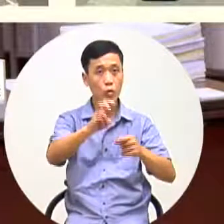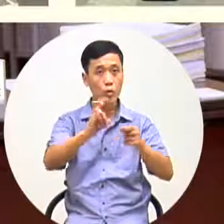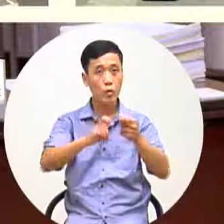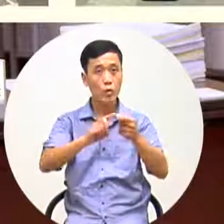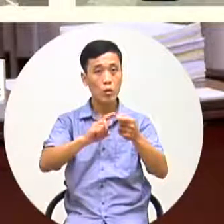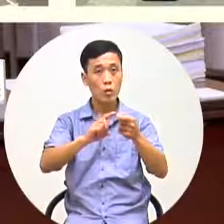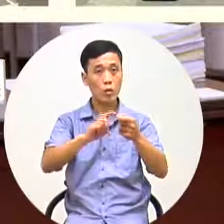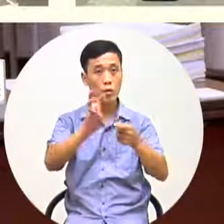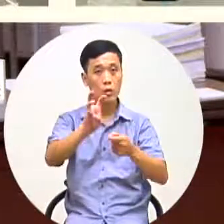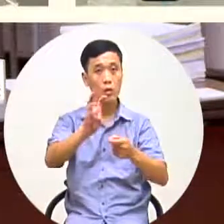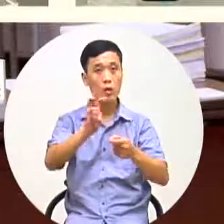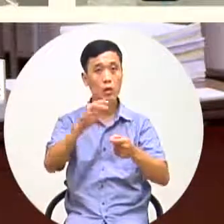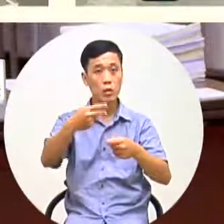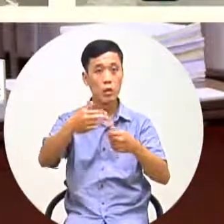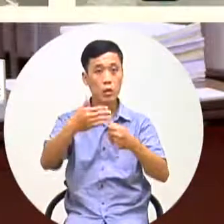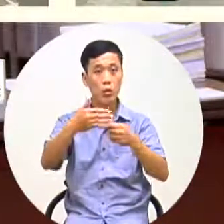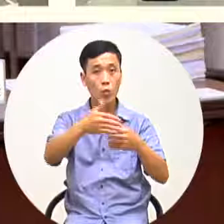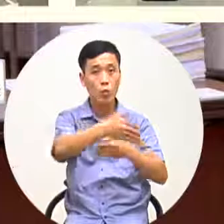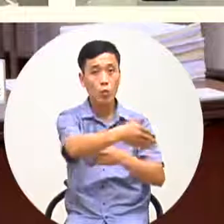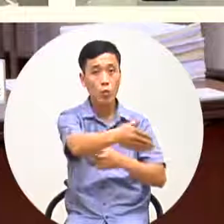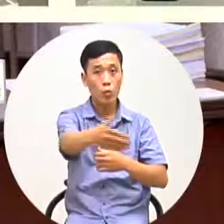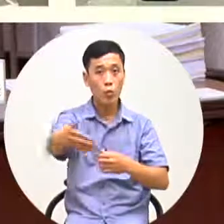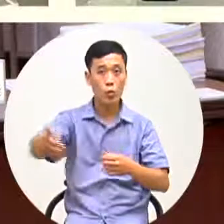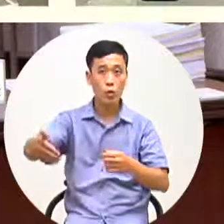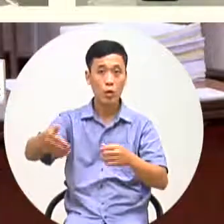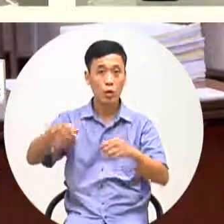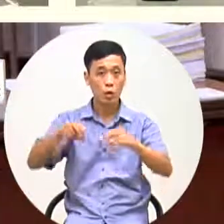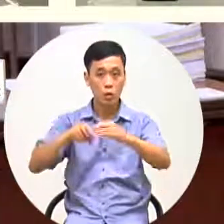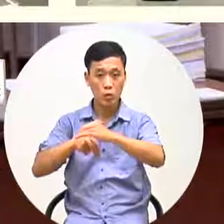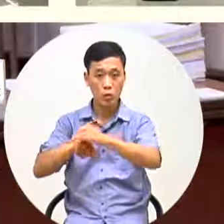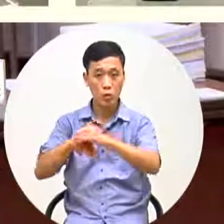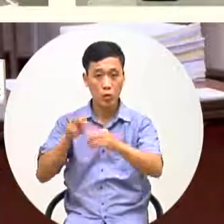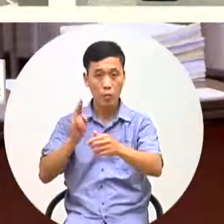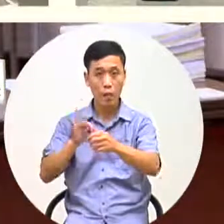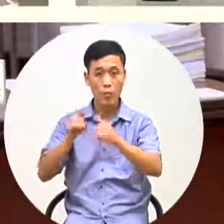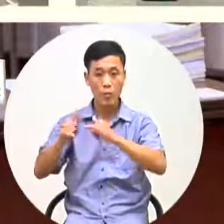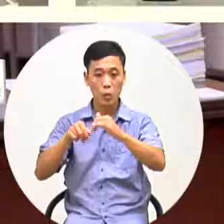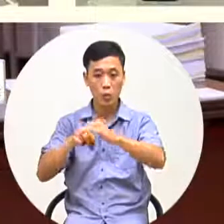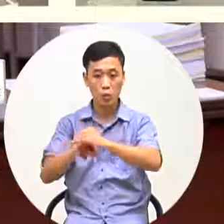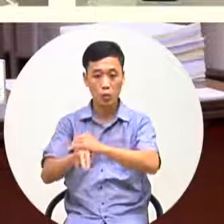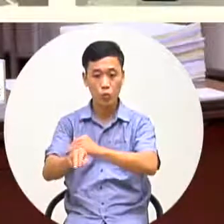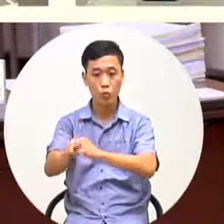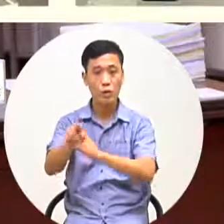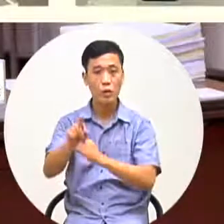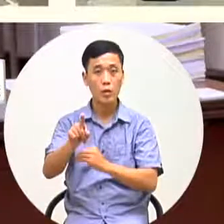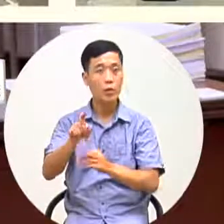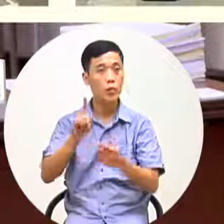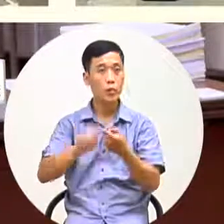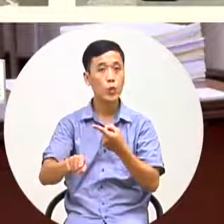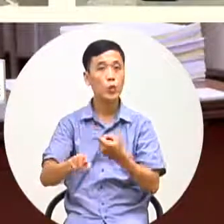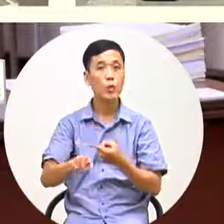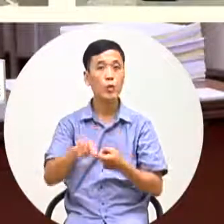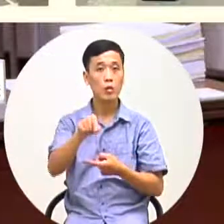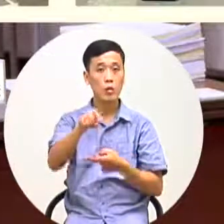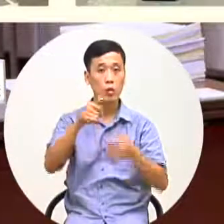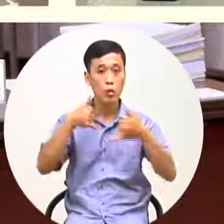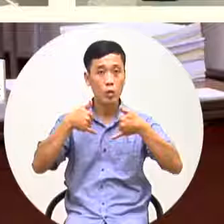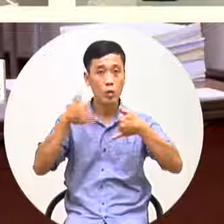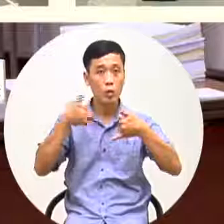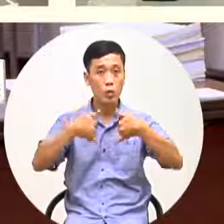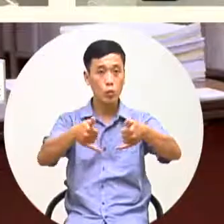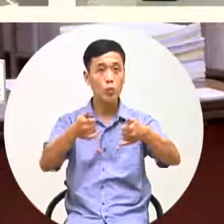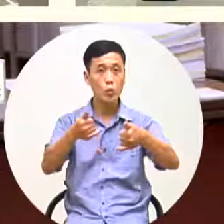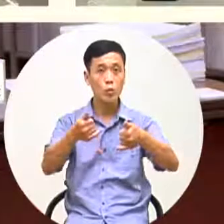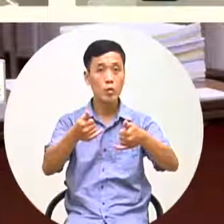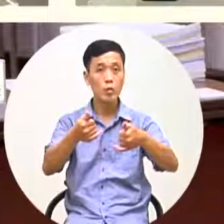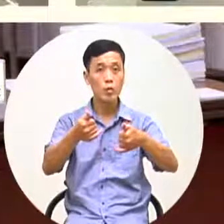崩坑过，敢有道理？无道理嘛！啊，伊原早若讲无路，无这条路，哦，无这条路，上下边弄这崩坑，弄别